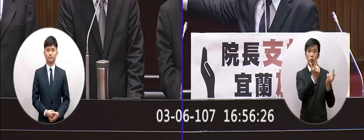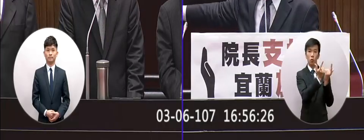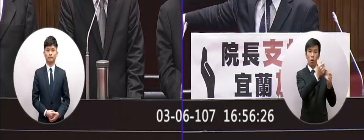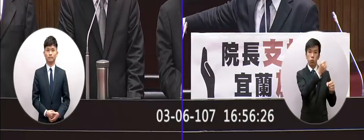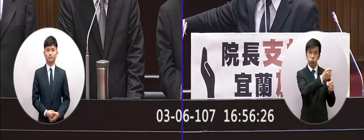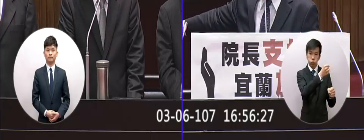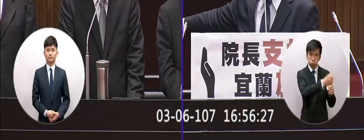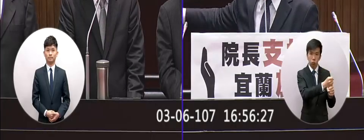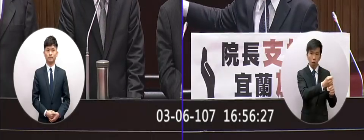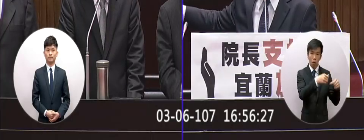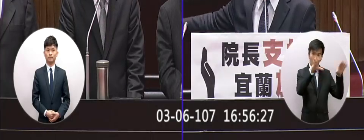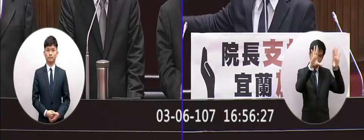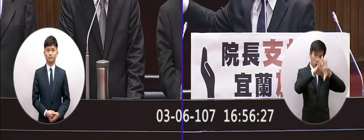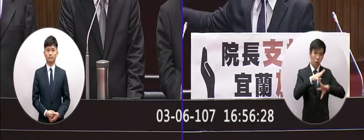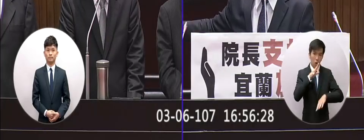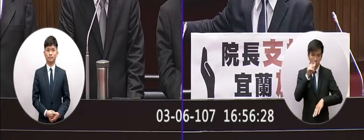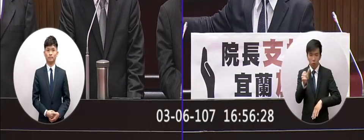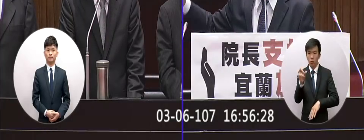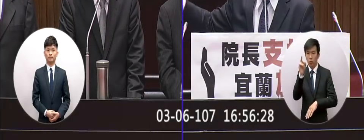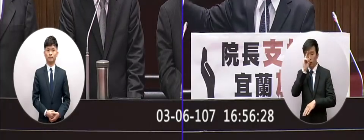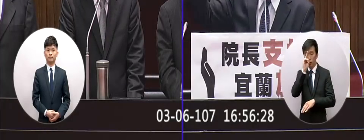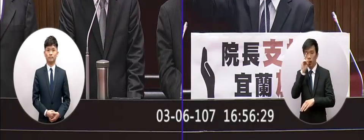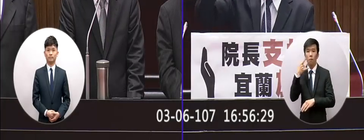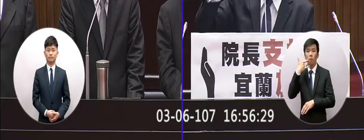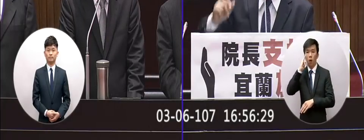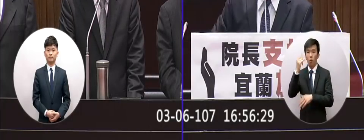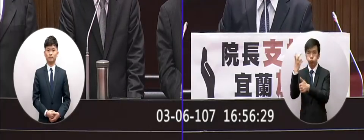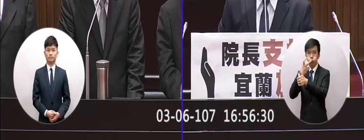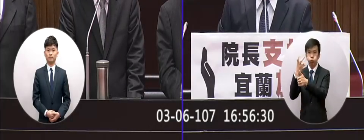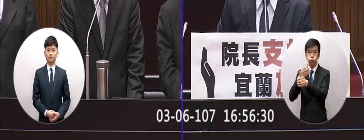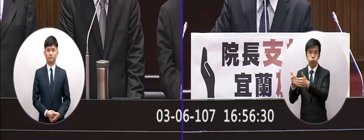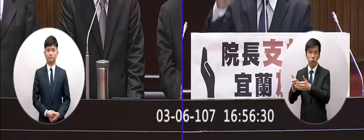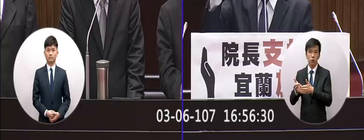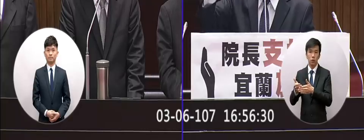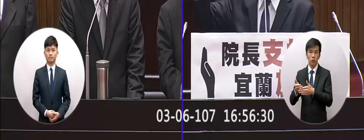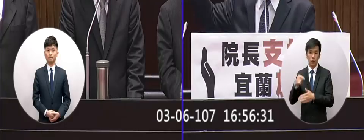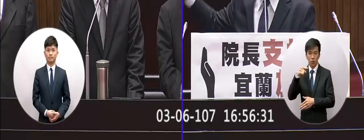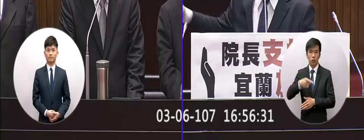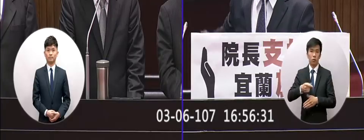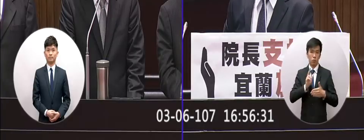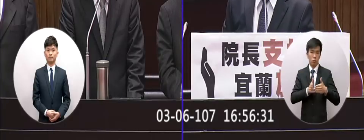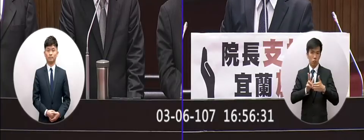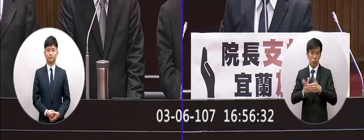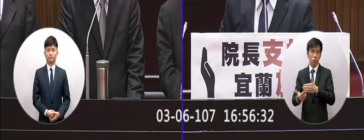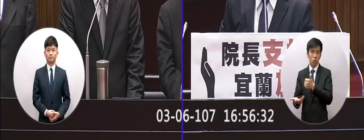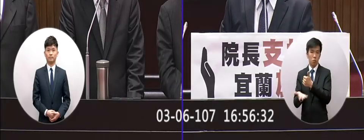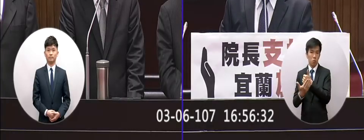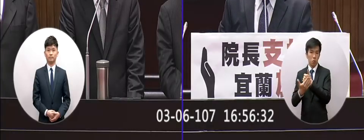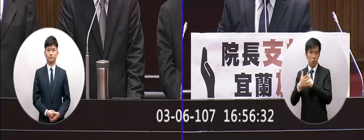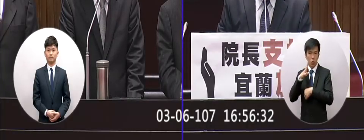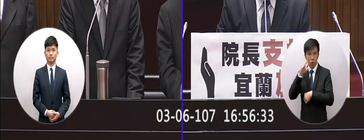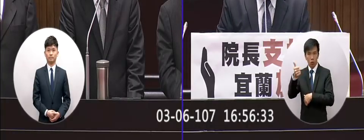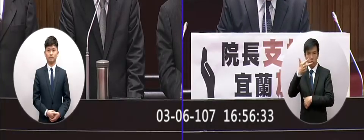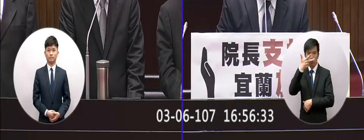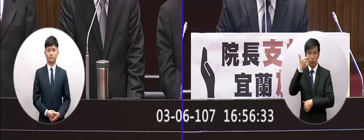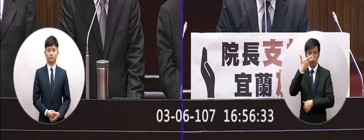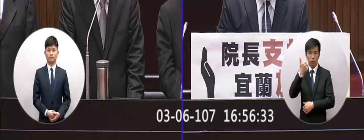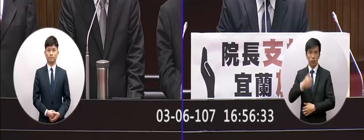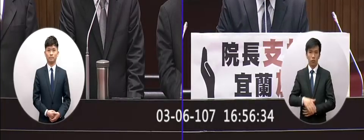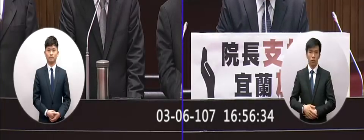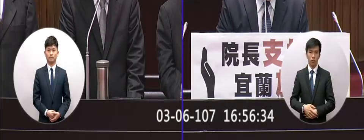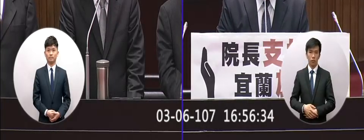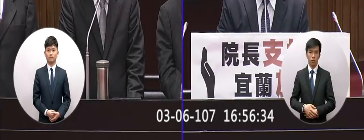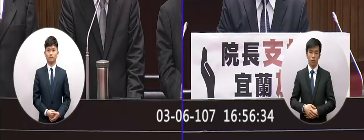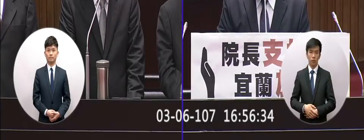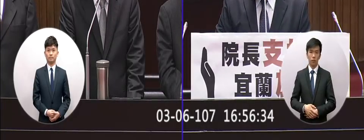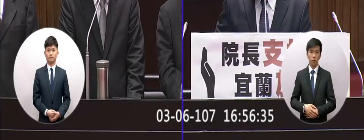来家里陪伴父母、照顾父母的时候，这条铁路变成我们回家照顾父母的一条路。所以北宜直铁的新